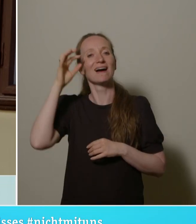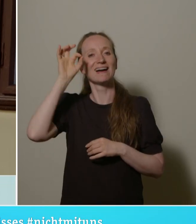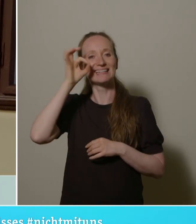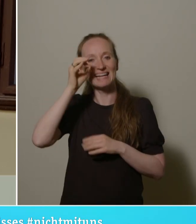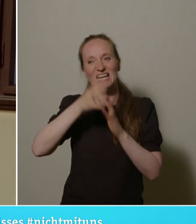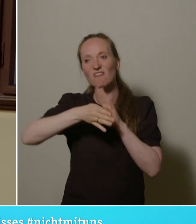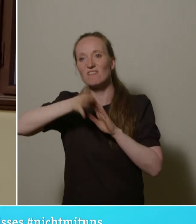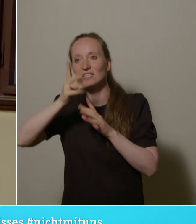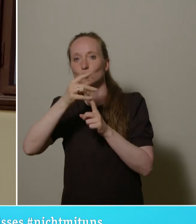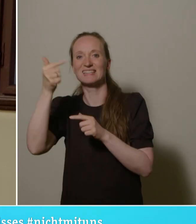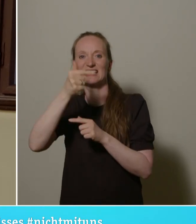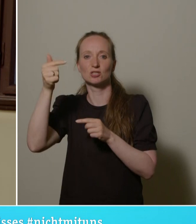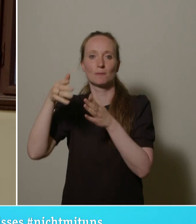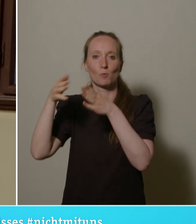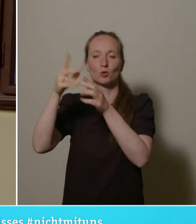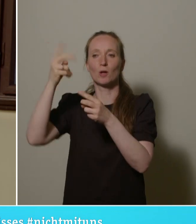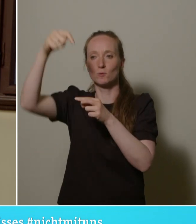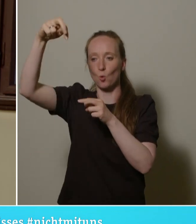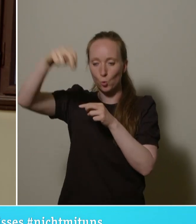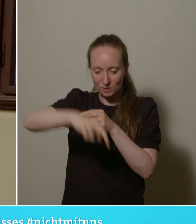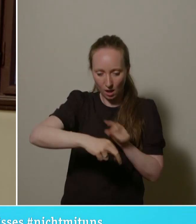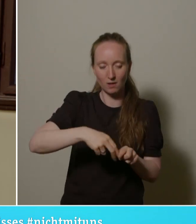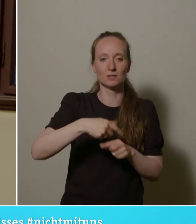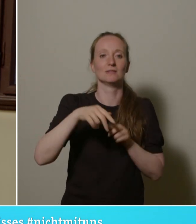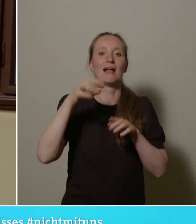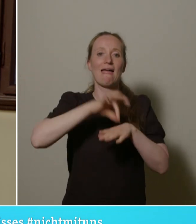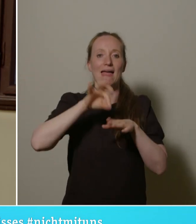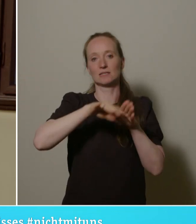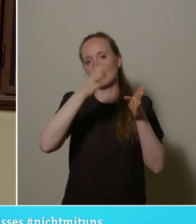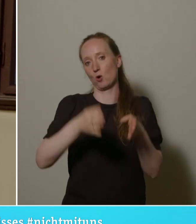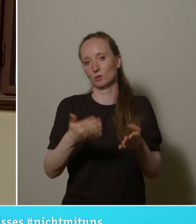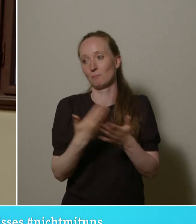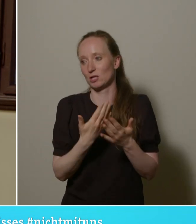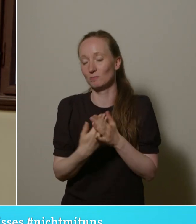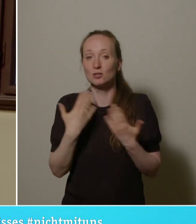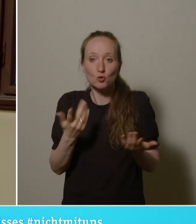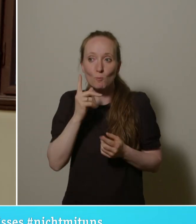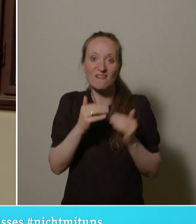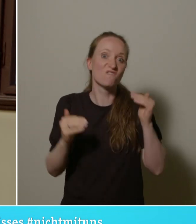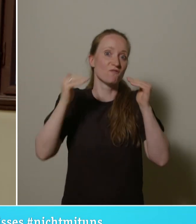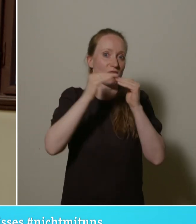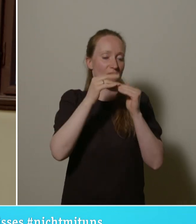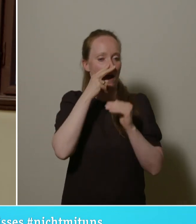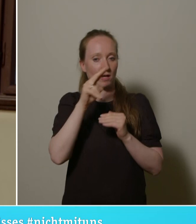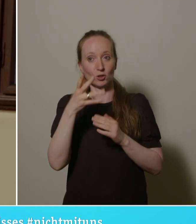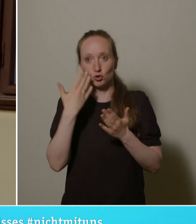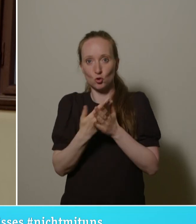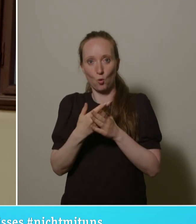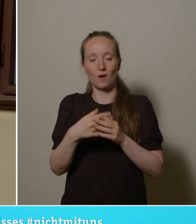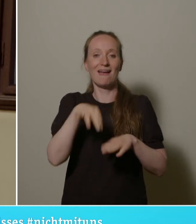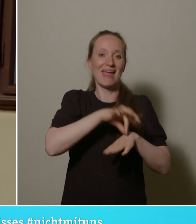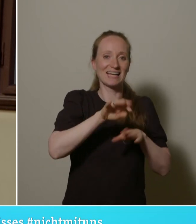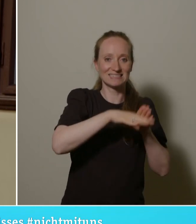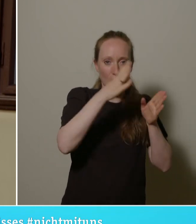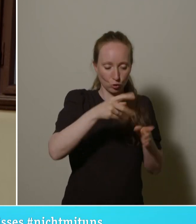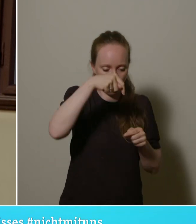oben irgendwo wohnen und zum Beispiel zum Ärztehaus unten müssen. Und da glaube ich schon, wäre es fair mit zu beachten, dass diese Strecke vom